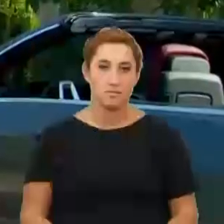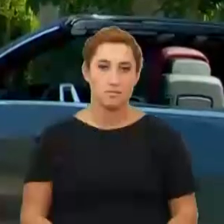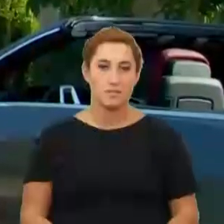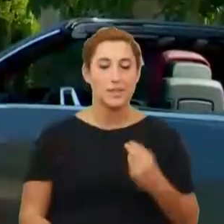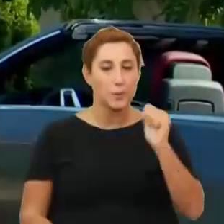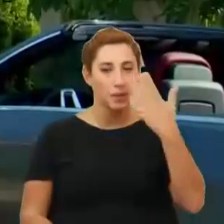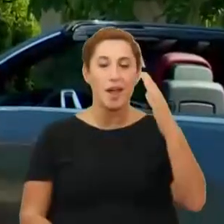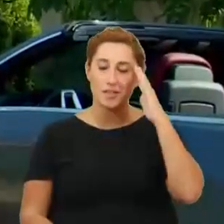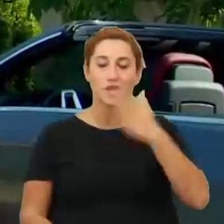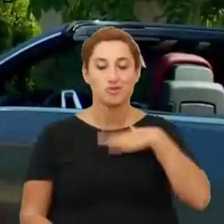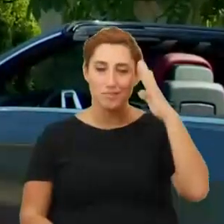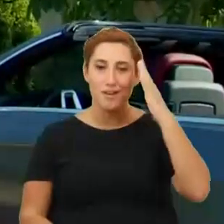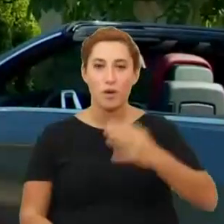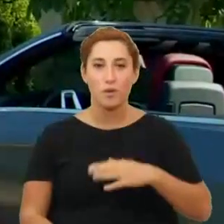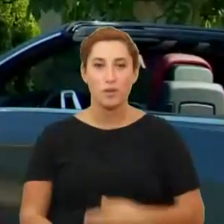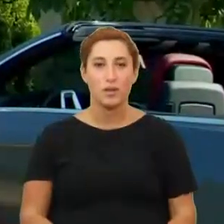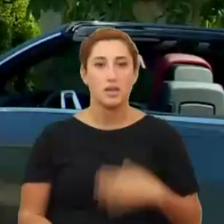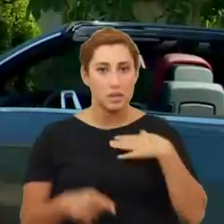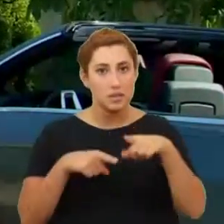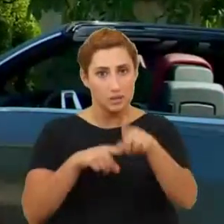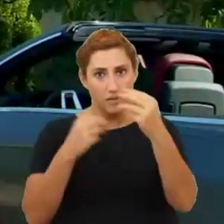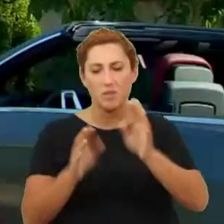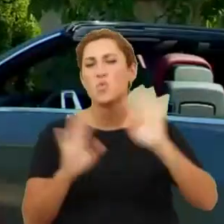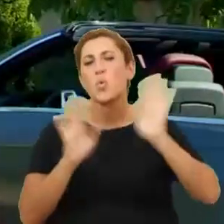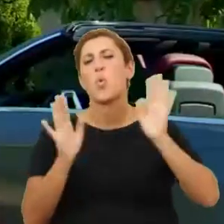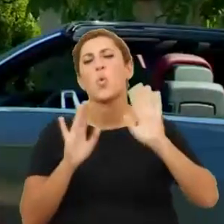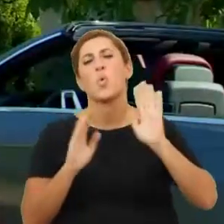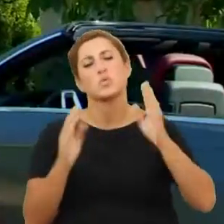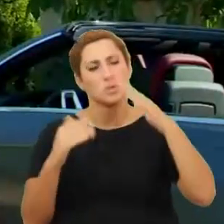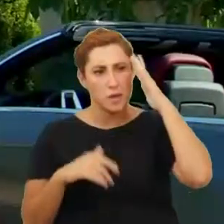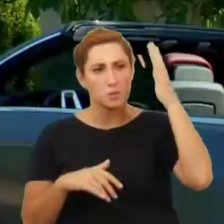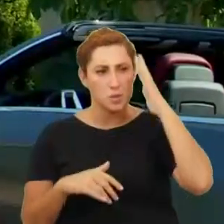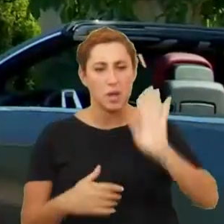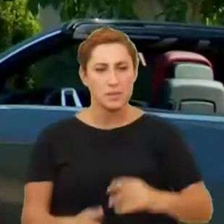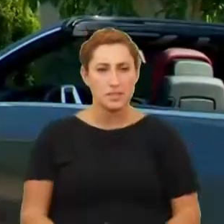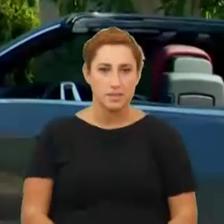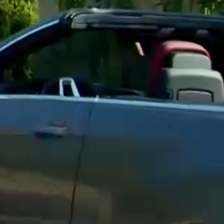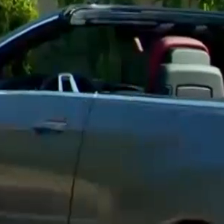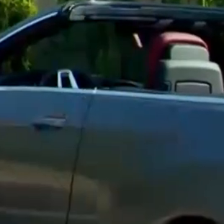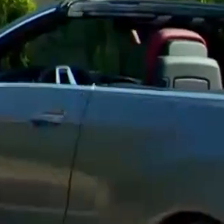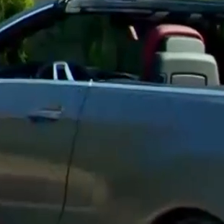İyi günler. Sağ ol canım, sağ ol. Eşik edin mi yoksa? Yok, çok çok mersi, sağ ol. Abi.